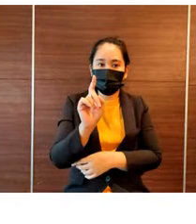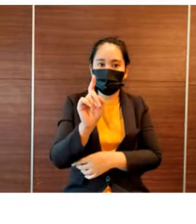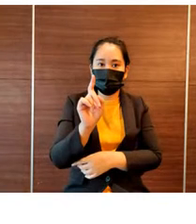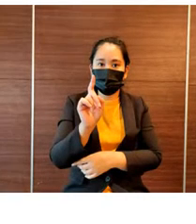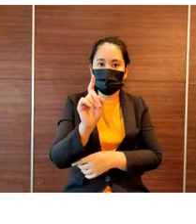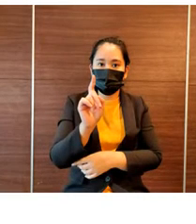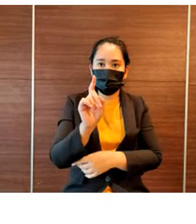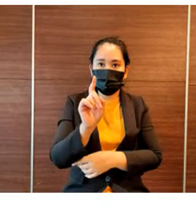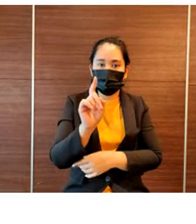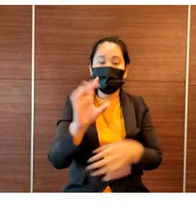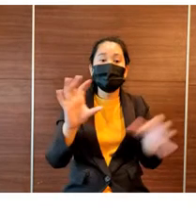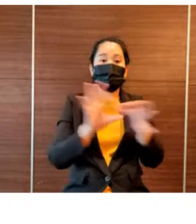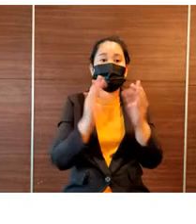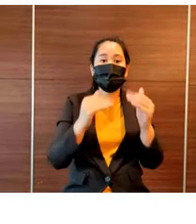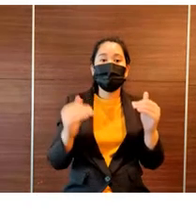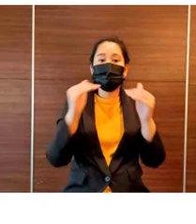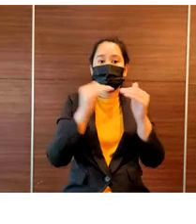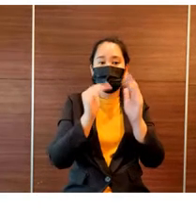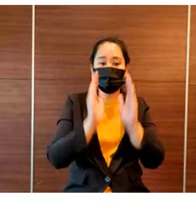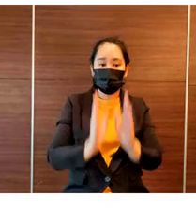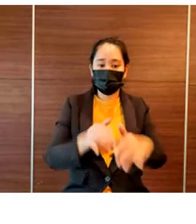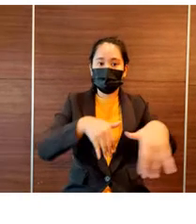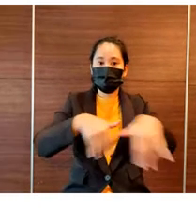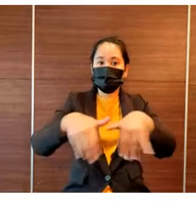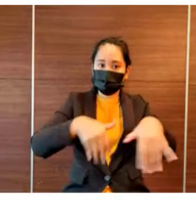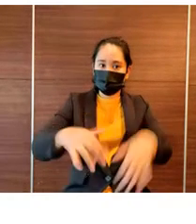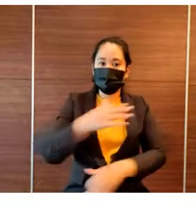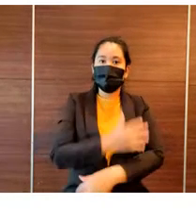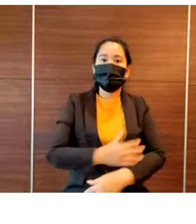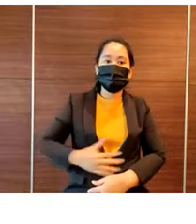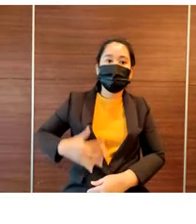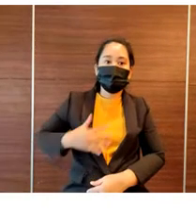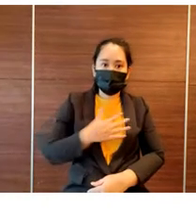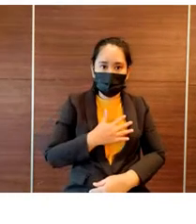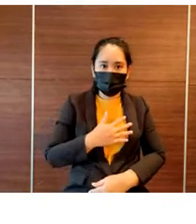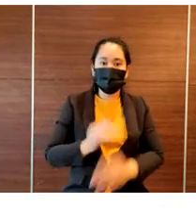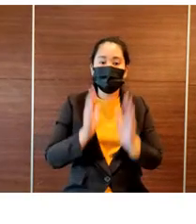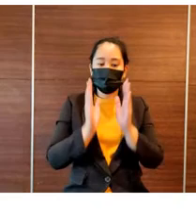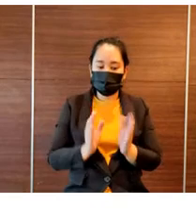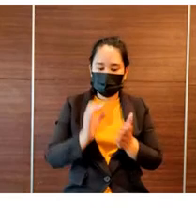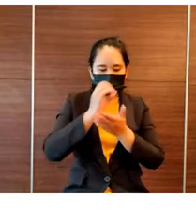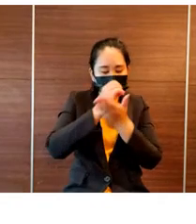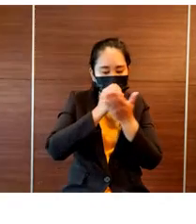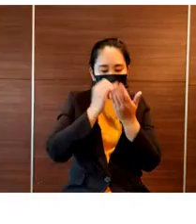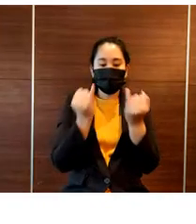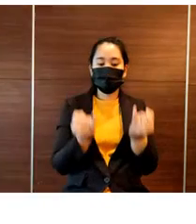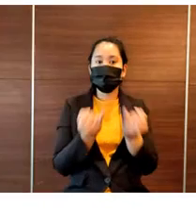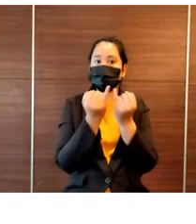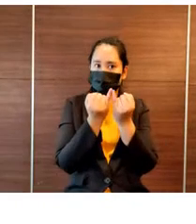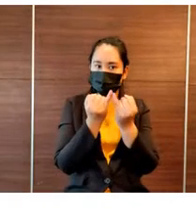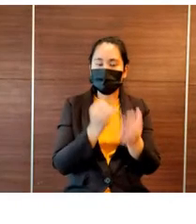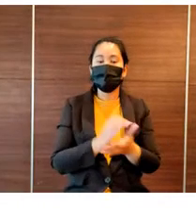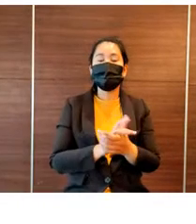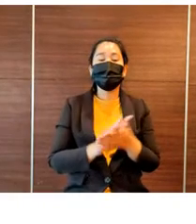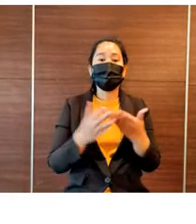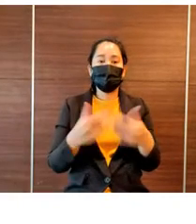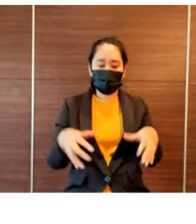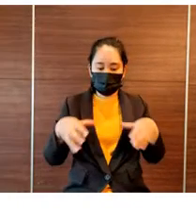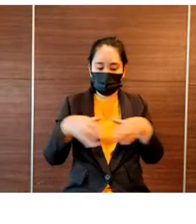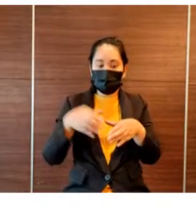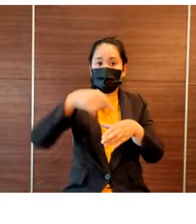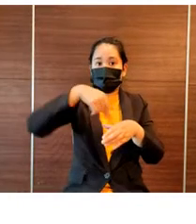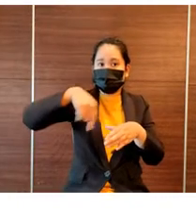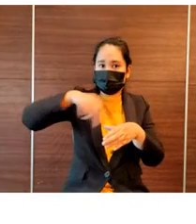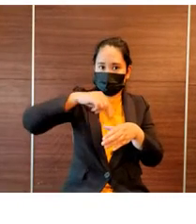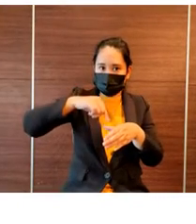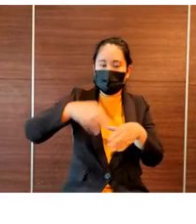ลัพธ์ทางด้านสิทธิมนุษยชนสุขภาพและผู้ใช้สารเสพติดโดยเฉพาะอย่างยิ่งในกลุ่มประชาก